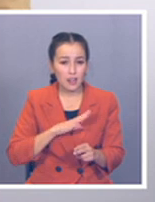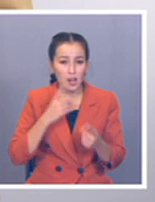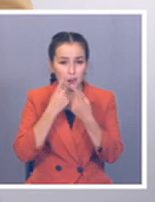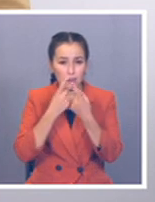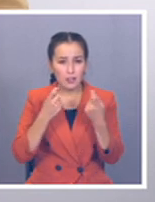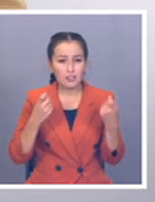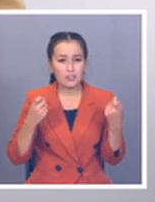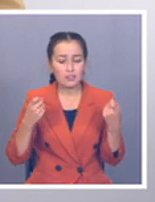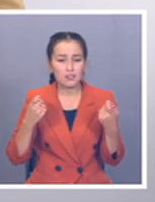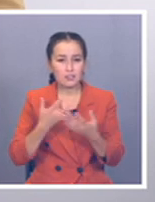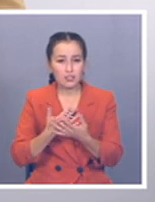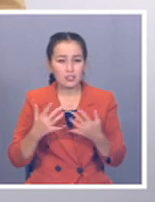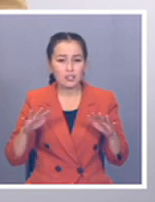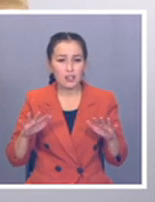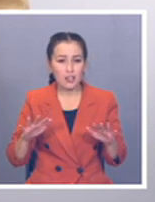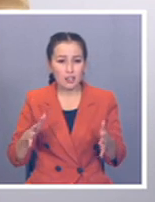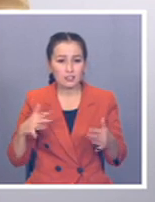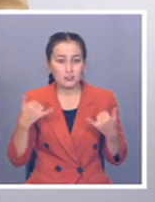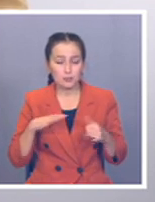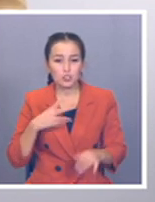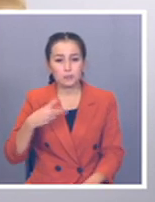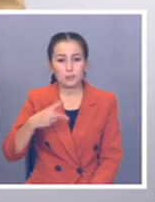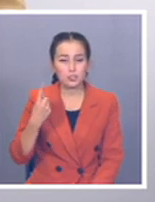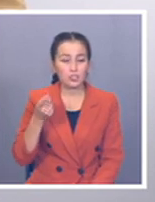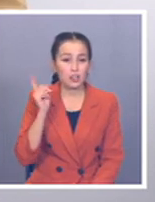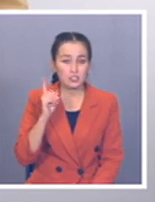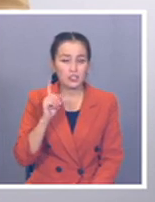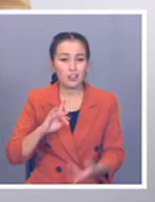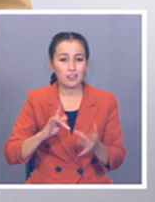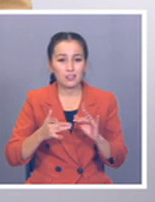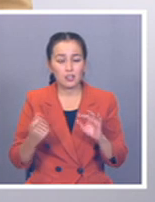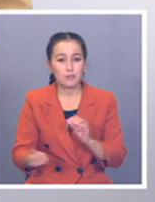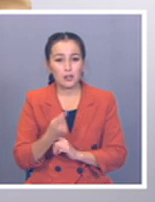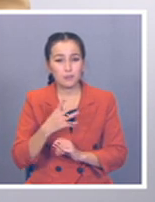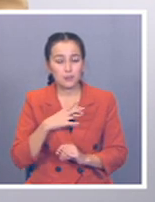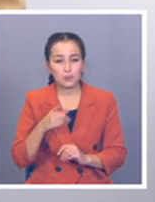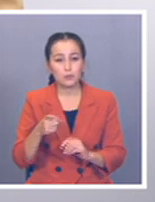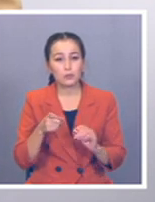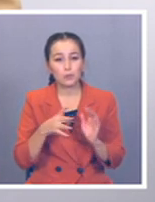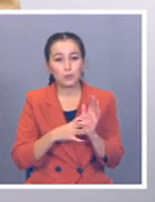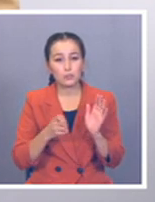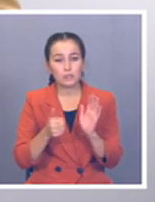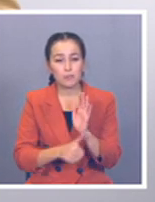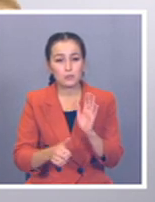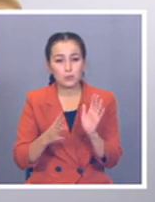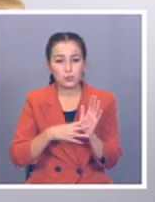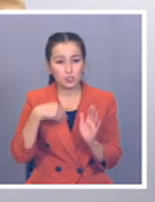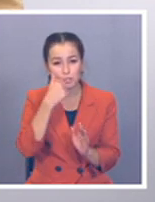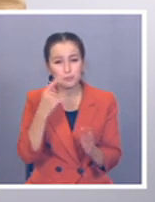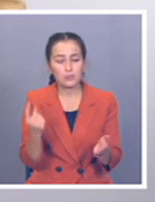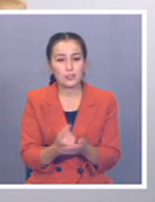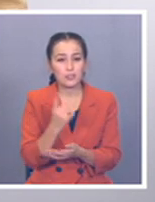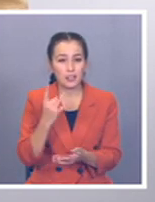ғасырда интернет пайда болды. Интернет 1969 жылы 1-ші қыркүйекте ақшта